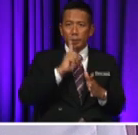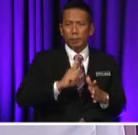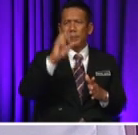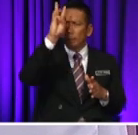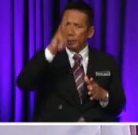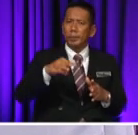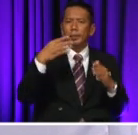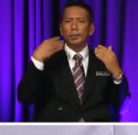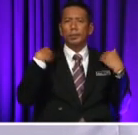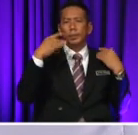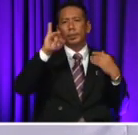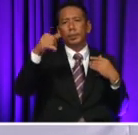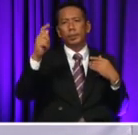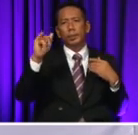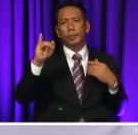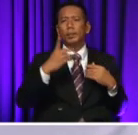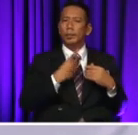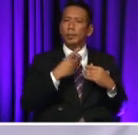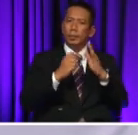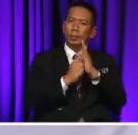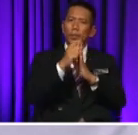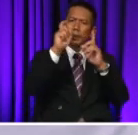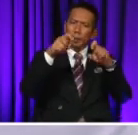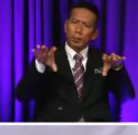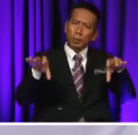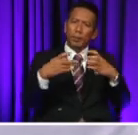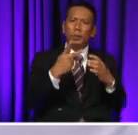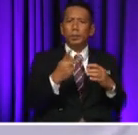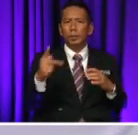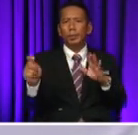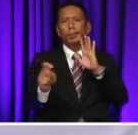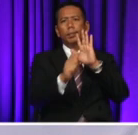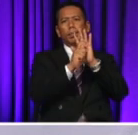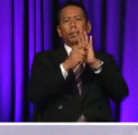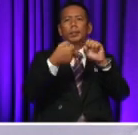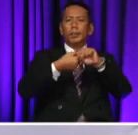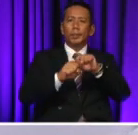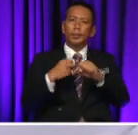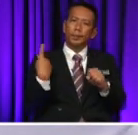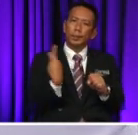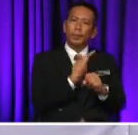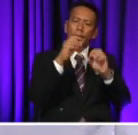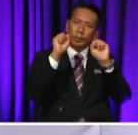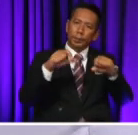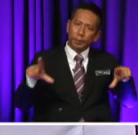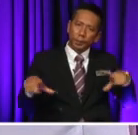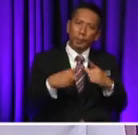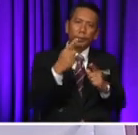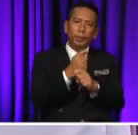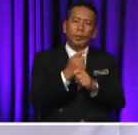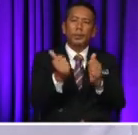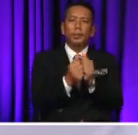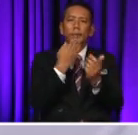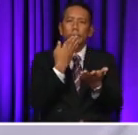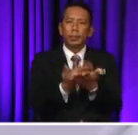yang tinggi kita kini melakukan yang positif supaya kita boleh melaksanakan tugasnya dengan